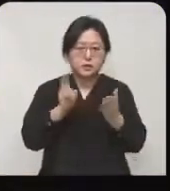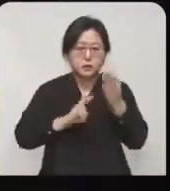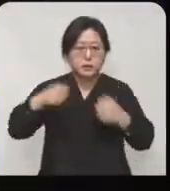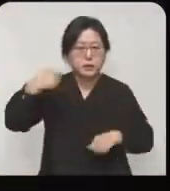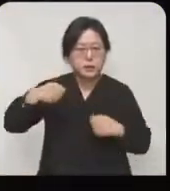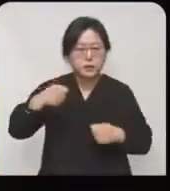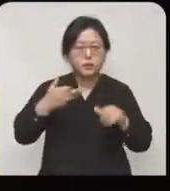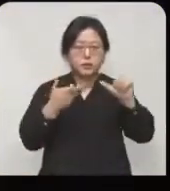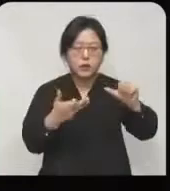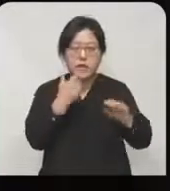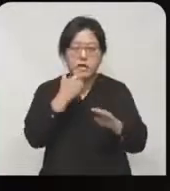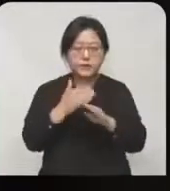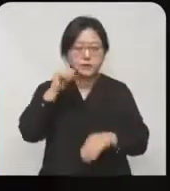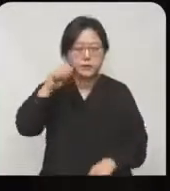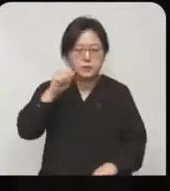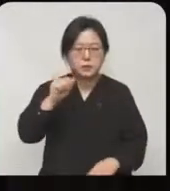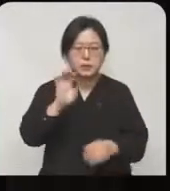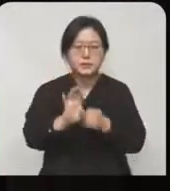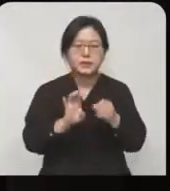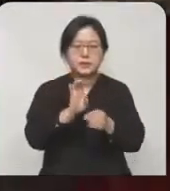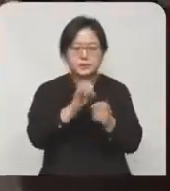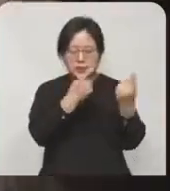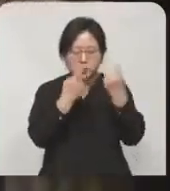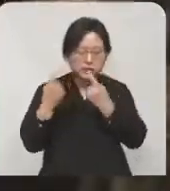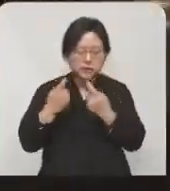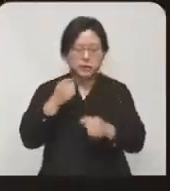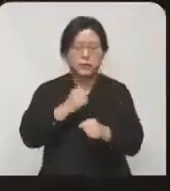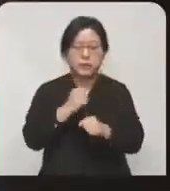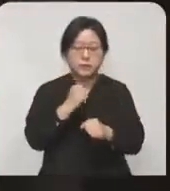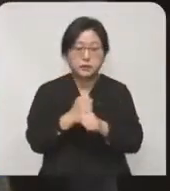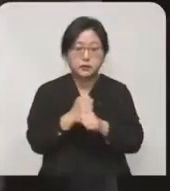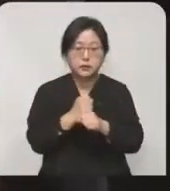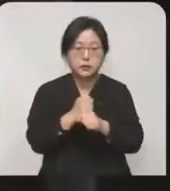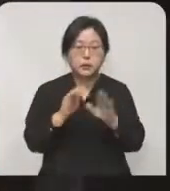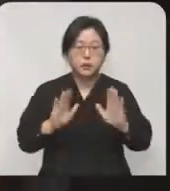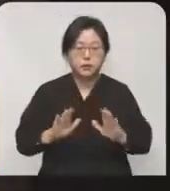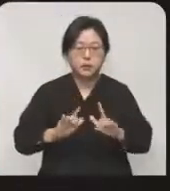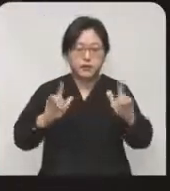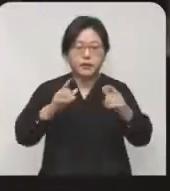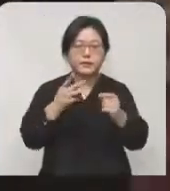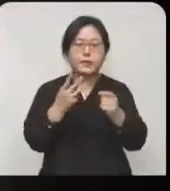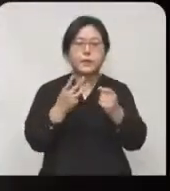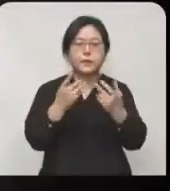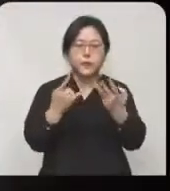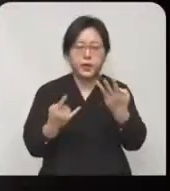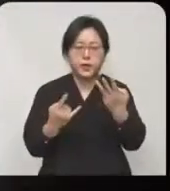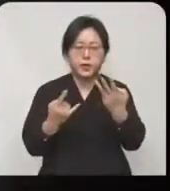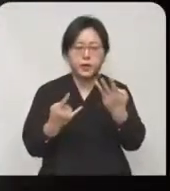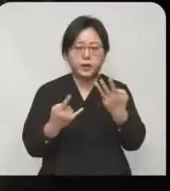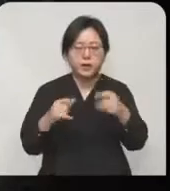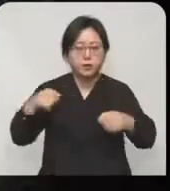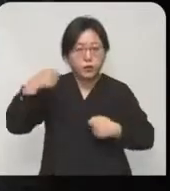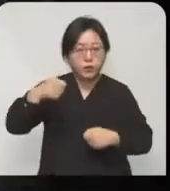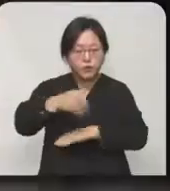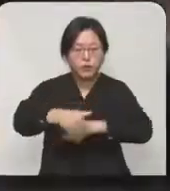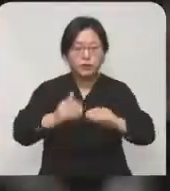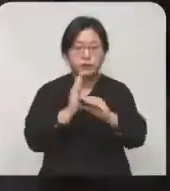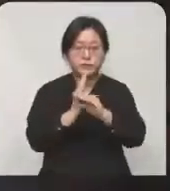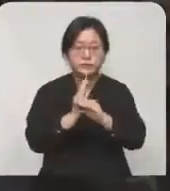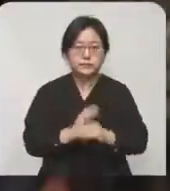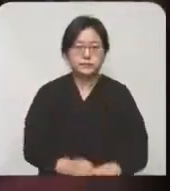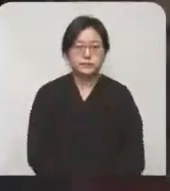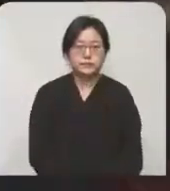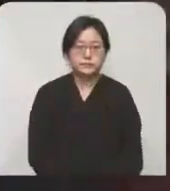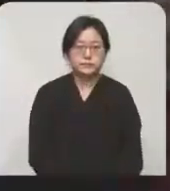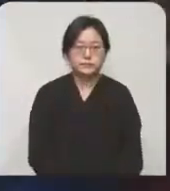5.18 민주화운동 40주년을 기념해서 제작됐고 올해 세 번째 시즌 공연을 앞두고 있습니다